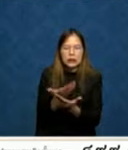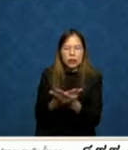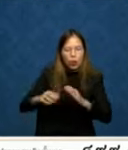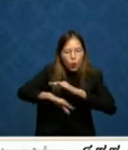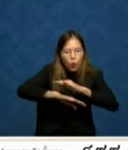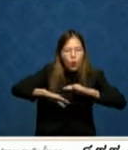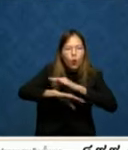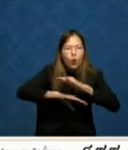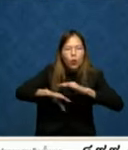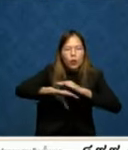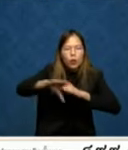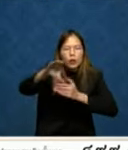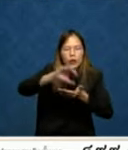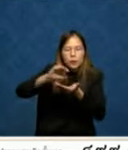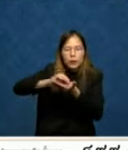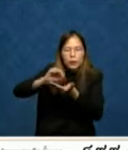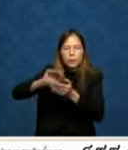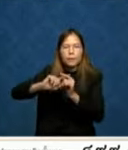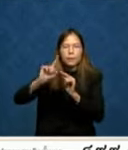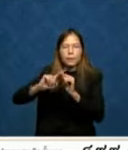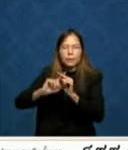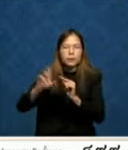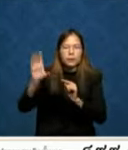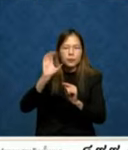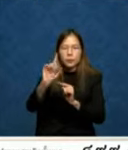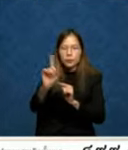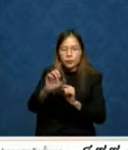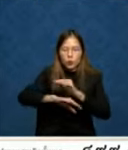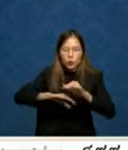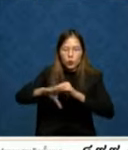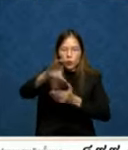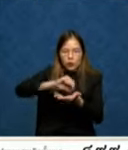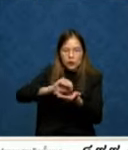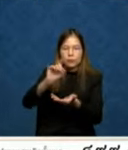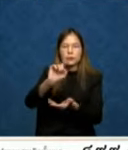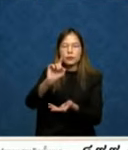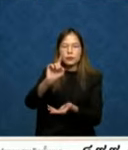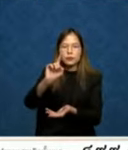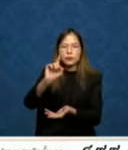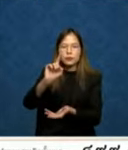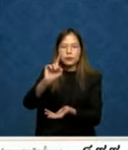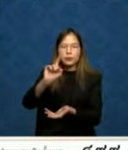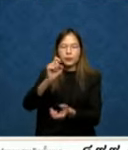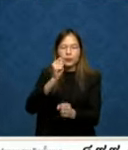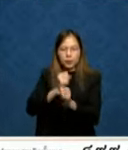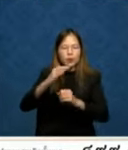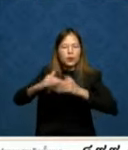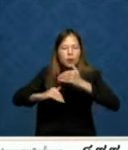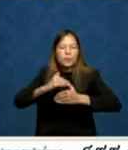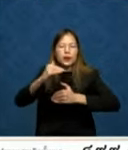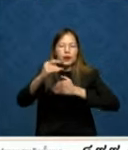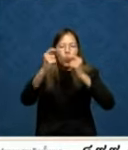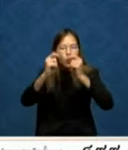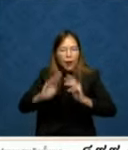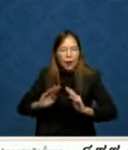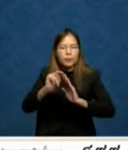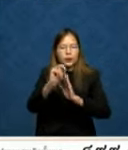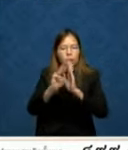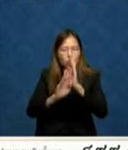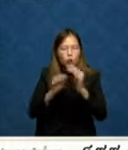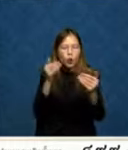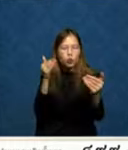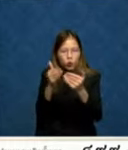ดมาเป็นฐานข้อมูลด้วยเราเชื่อว่าด้วยข้อมูลที่เราเก็บมาได้ในที่สุดเราจะสามารถพัฒนาและออกแบบนโยบายที่ตรงจุ